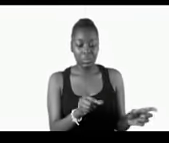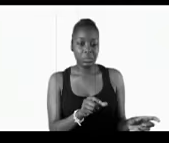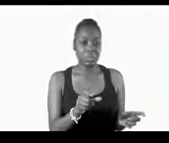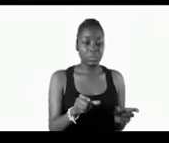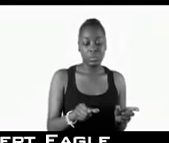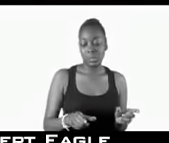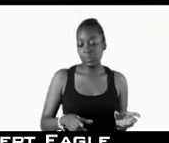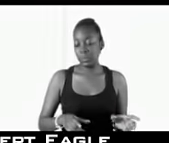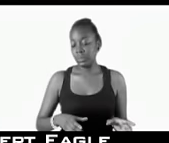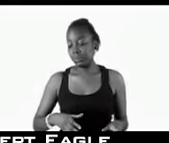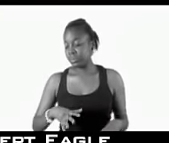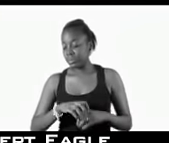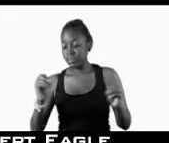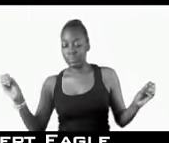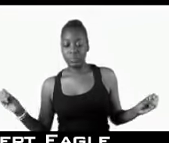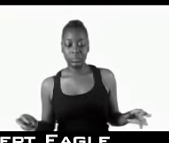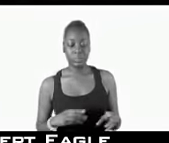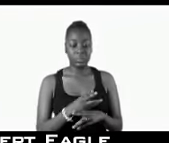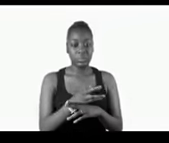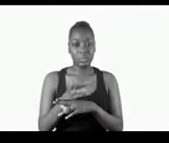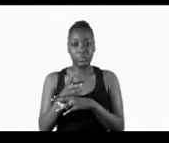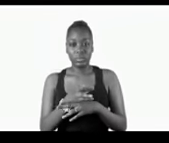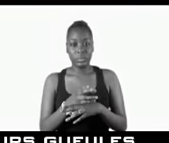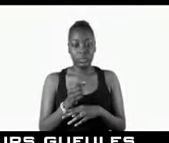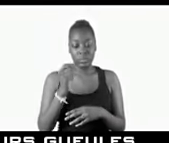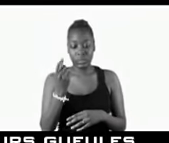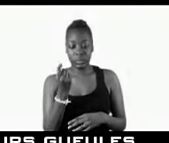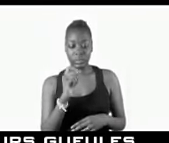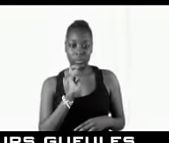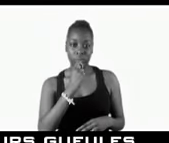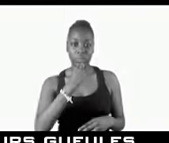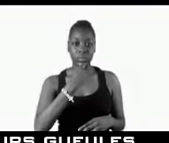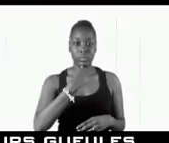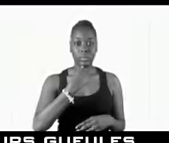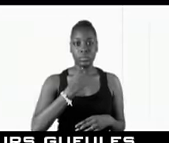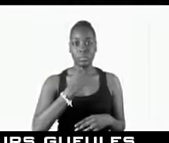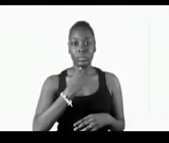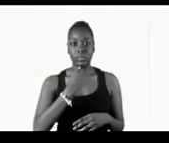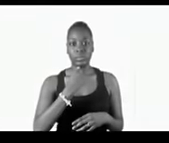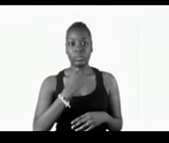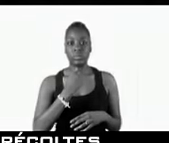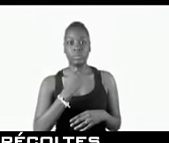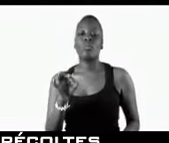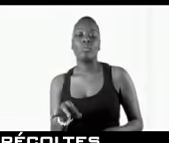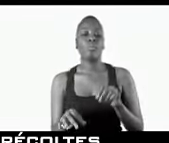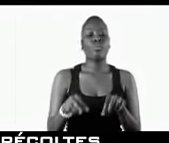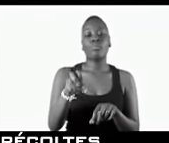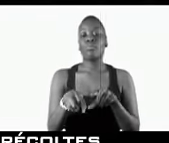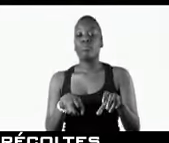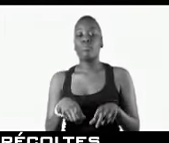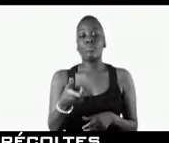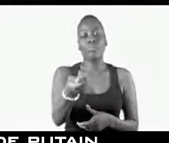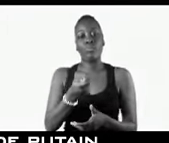puzzle. J'explose comme des articles. Bientôt je leur fermerai leur gueule. Tu sais ce